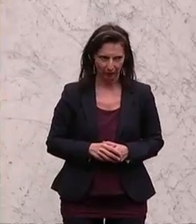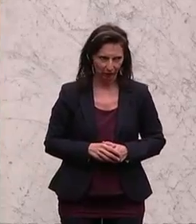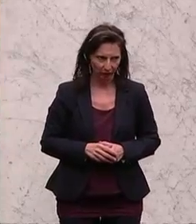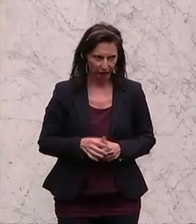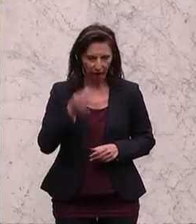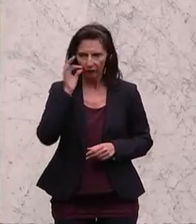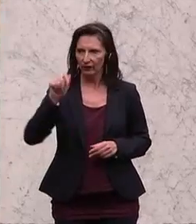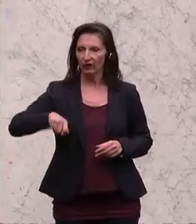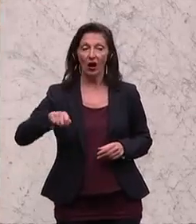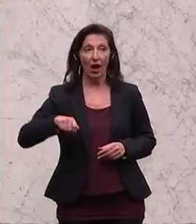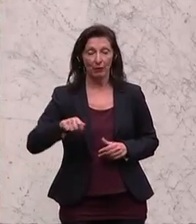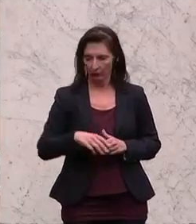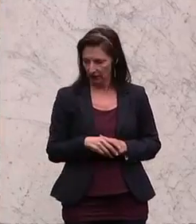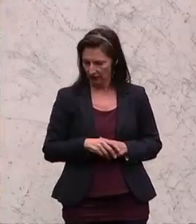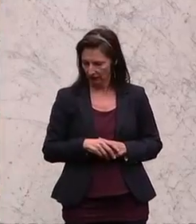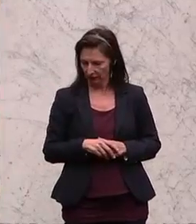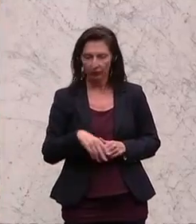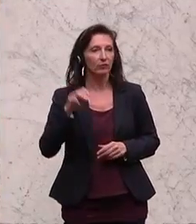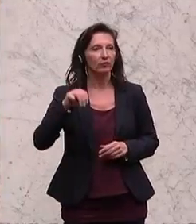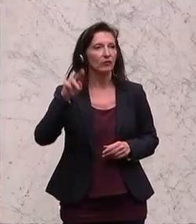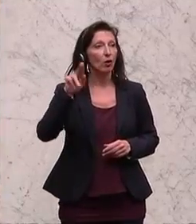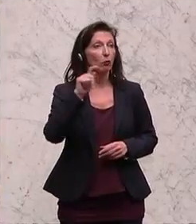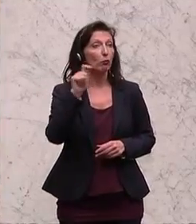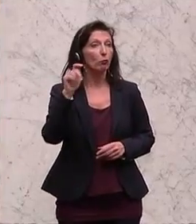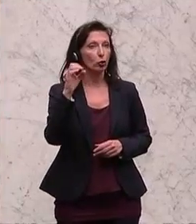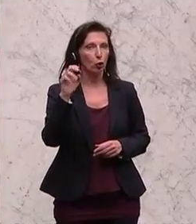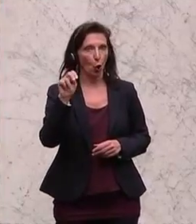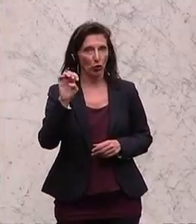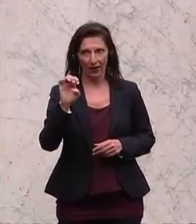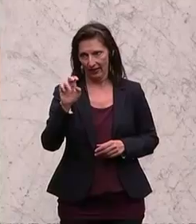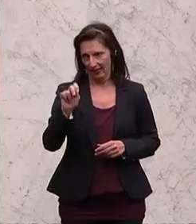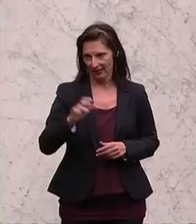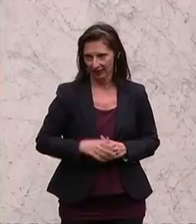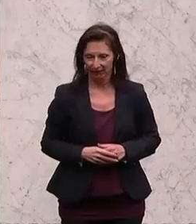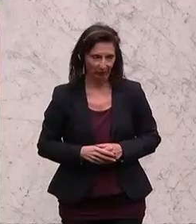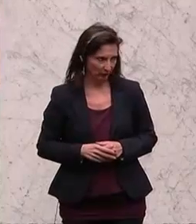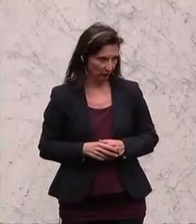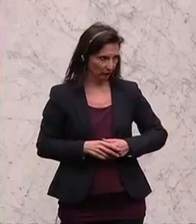Frau Abgeordnete Magistra Christine Muttonen.